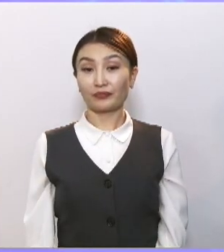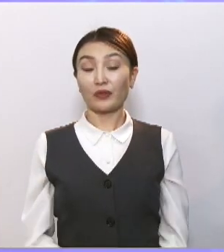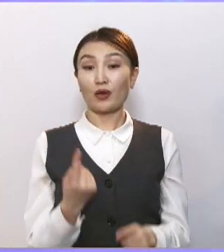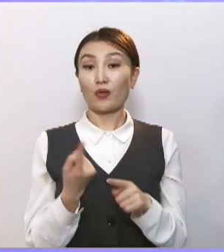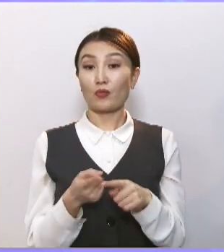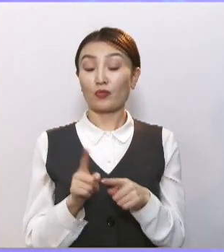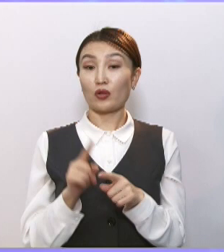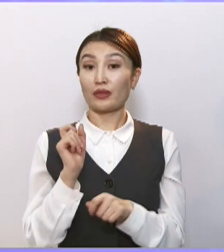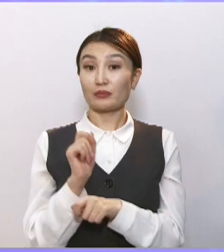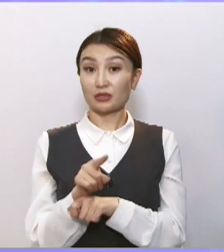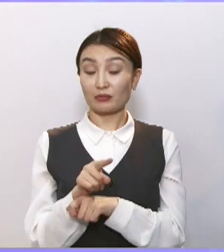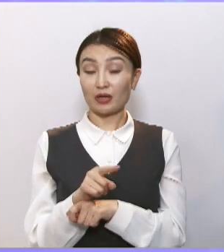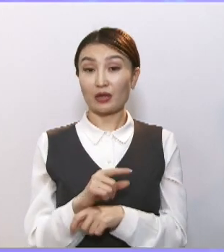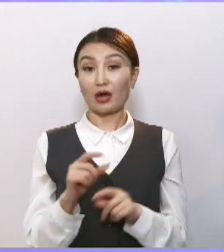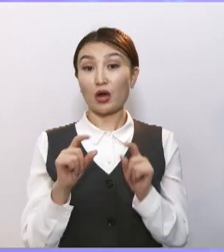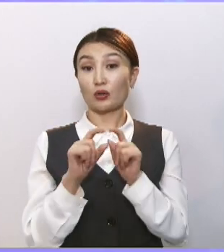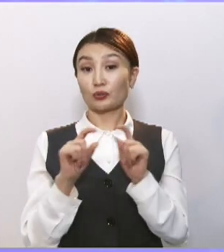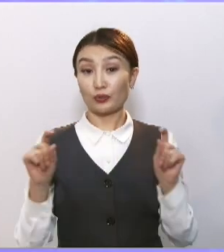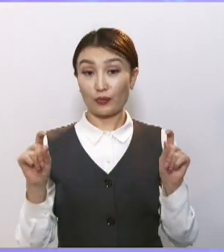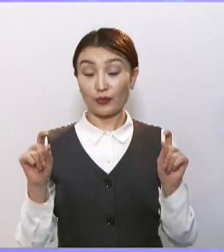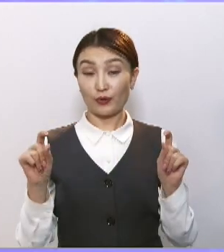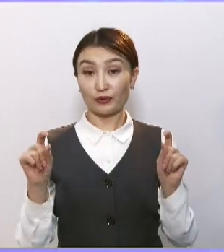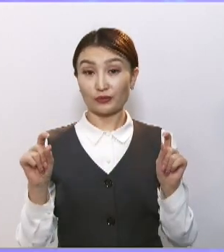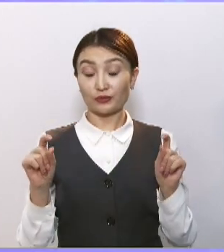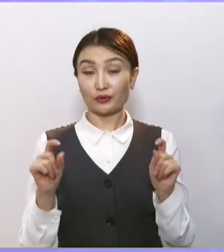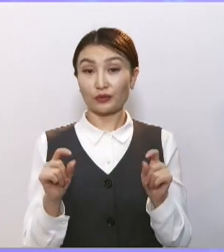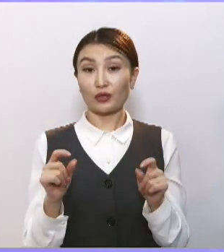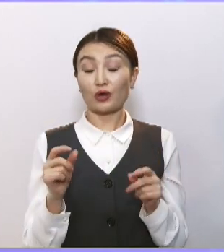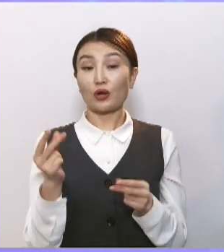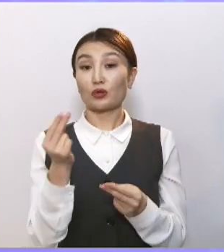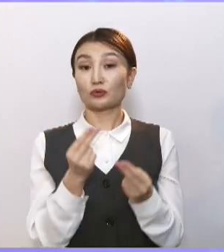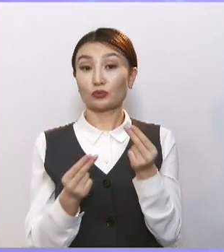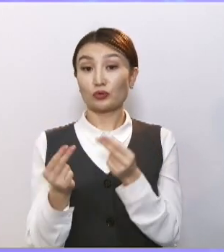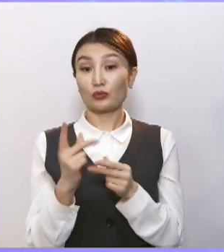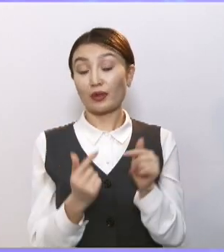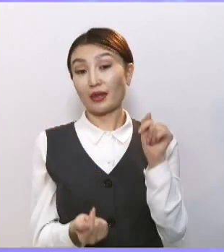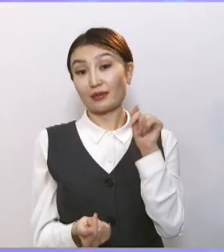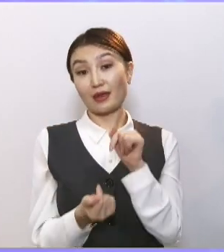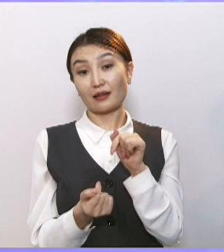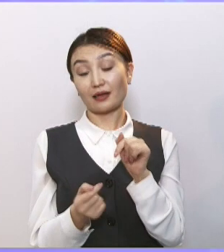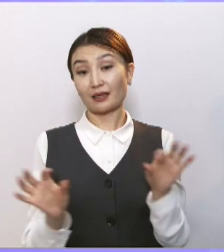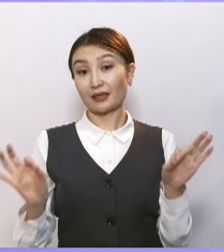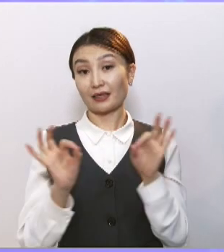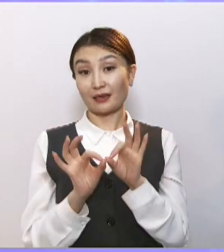Бул тапшырмада сүйлөмдөрдү сүрөт менен дал келтиргиле.